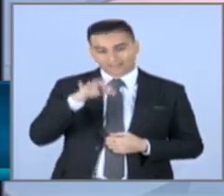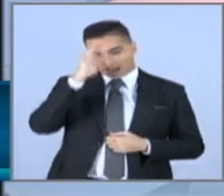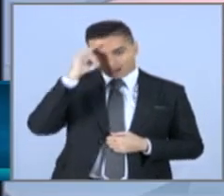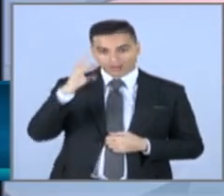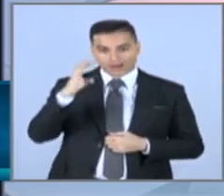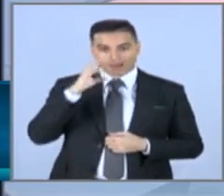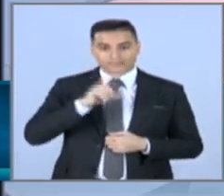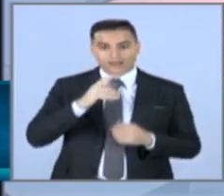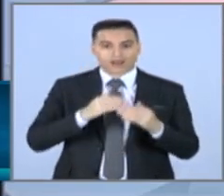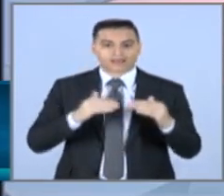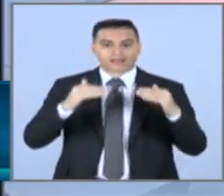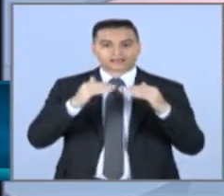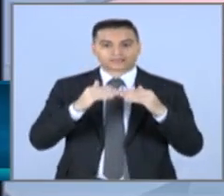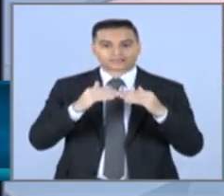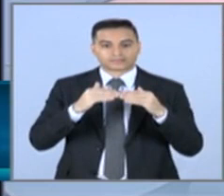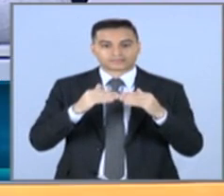إجابتك صح تعادلتي.